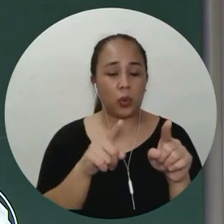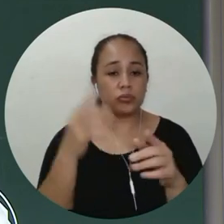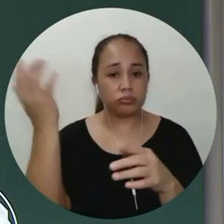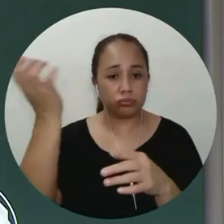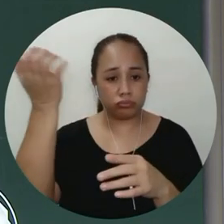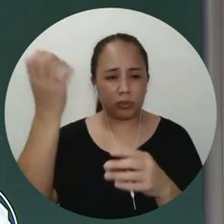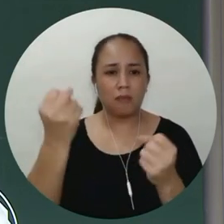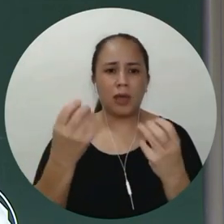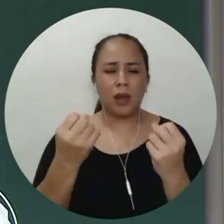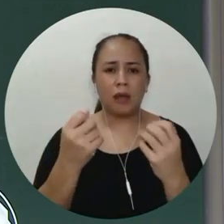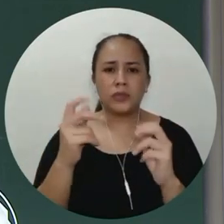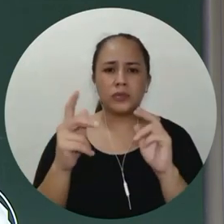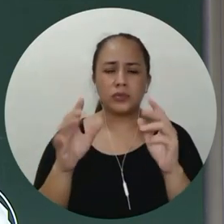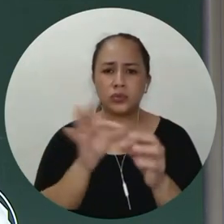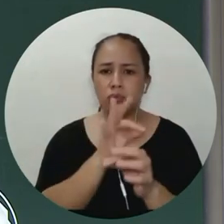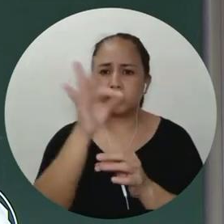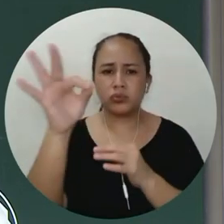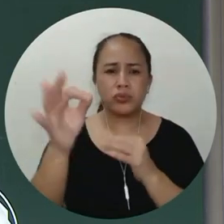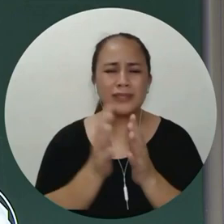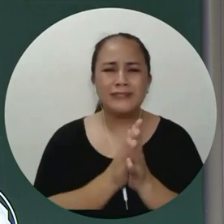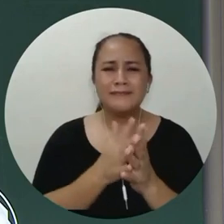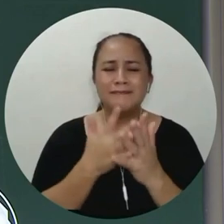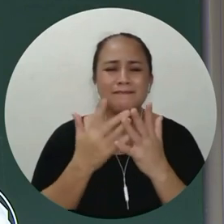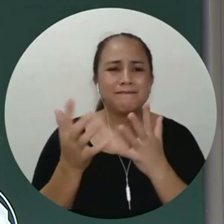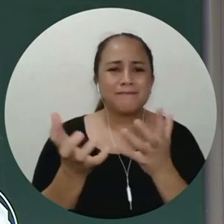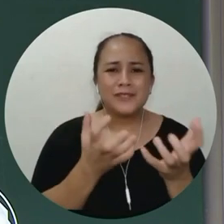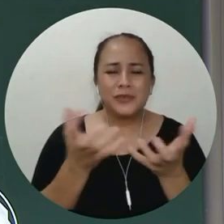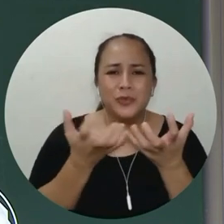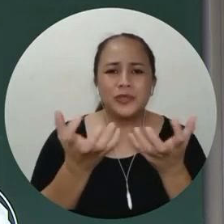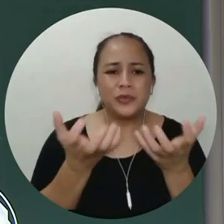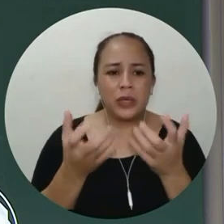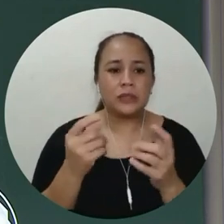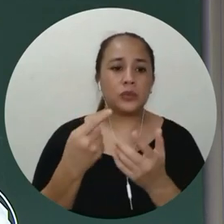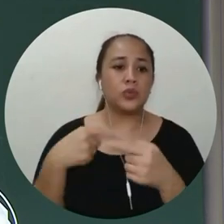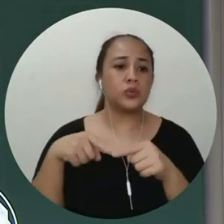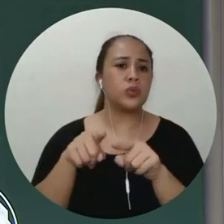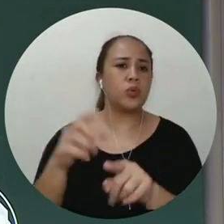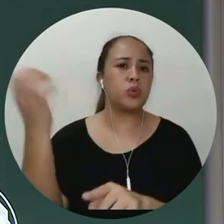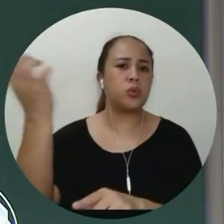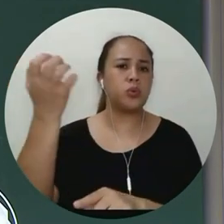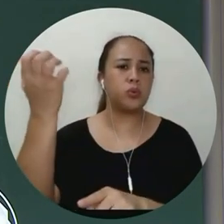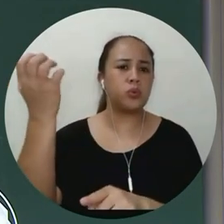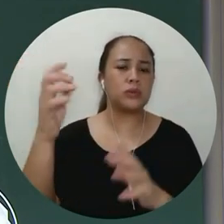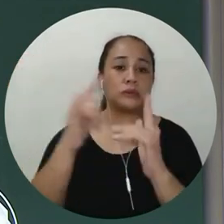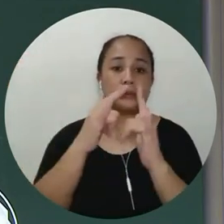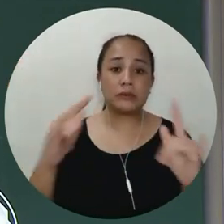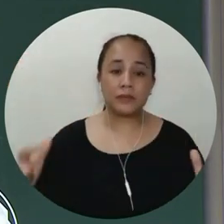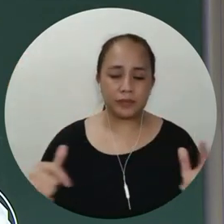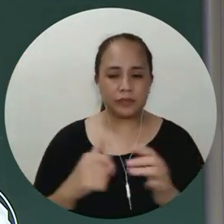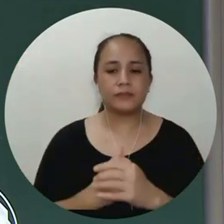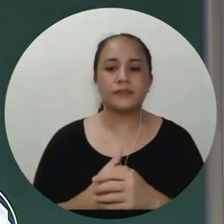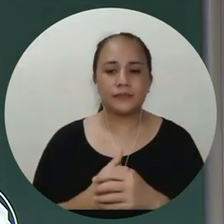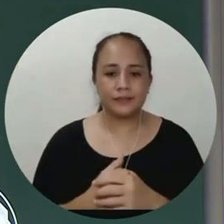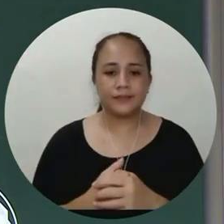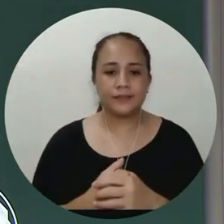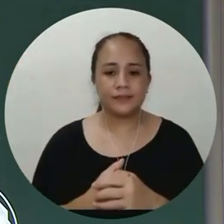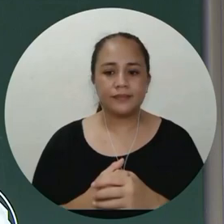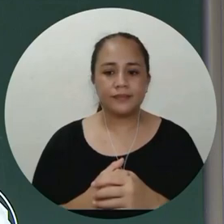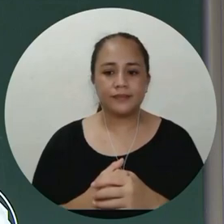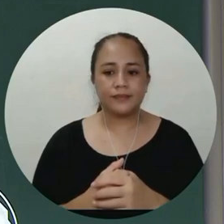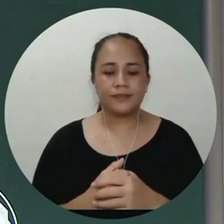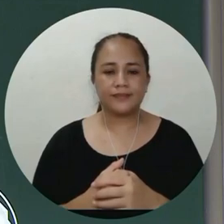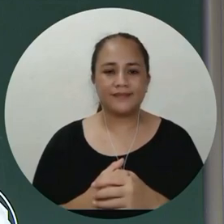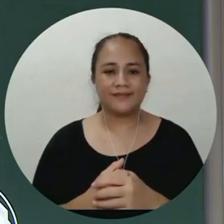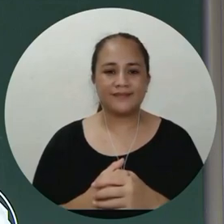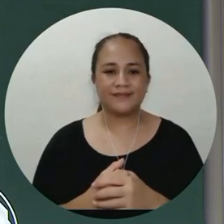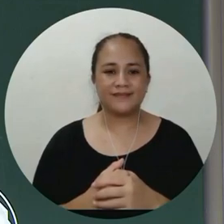desperate souls. 그렇죠. 우리 이 전도 캠프를 나가잖아요. And that's why you go on evangelism camps. 그래서 여러분들이 그 복음을 여러분